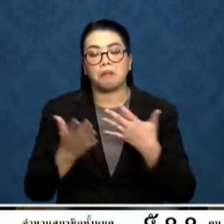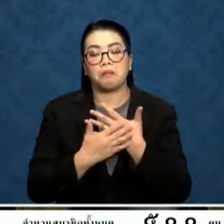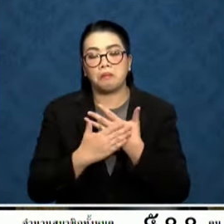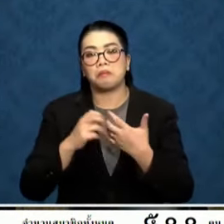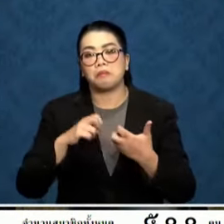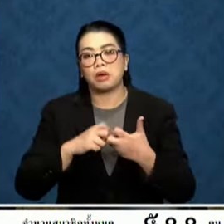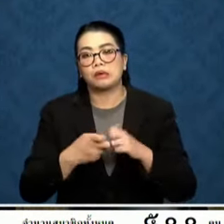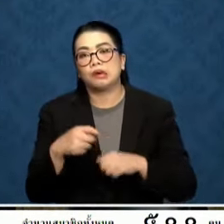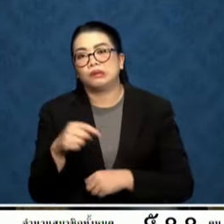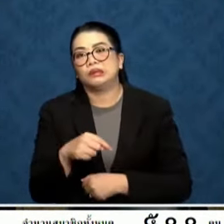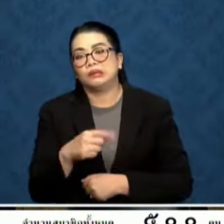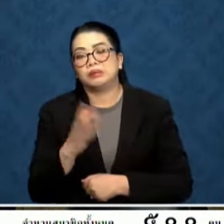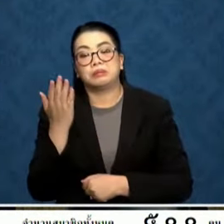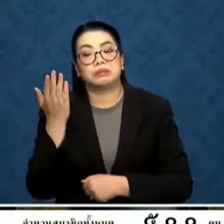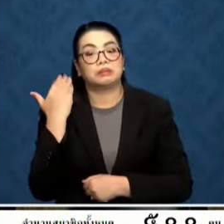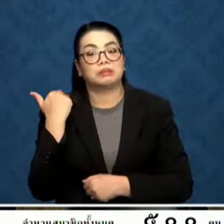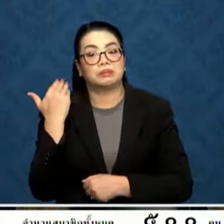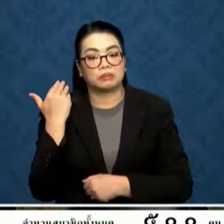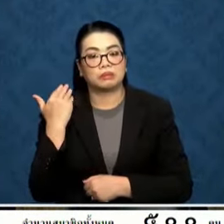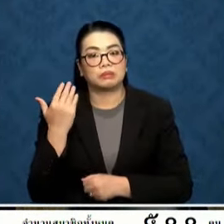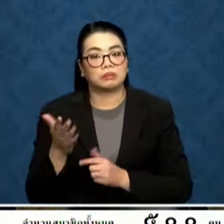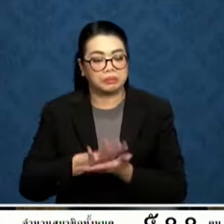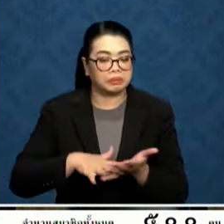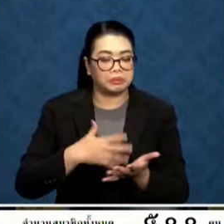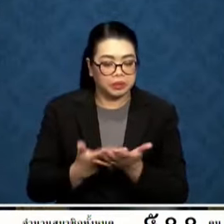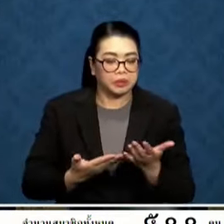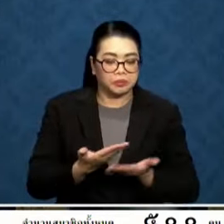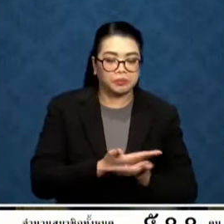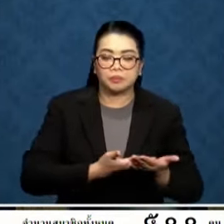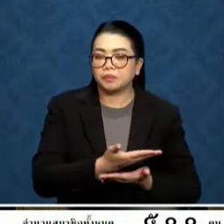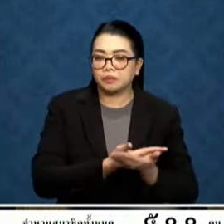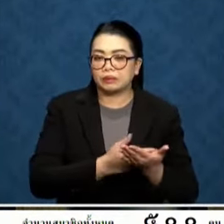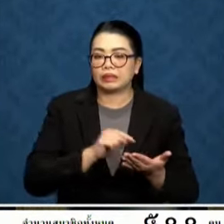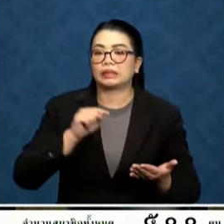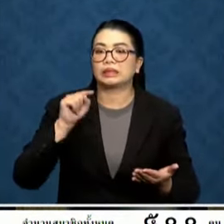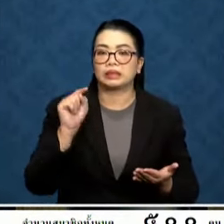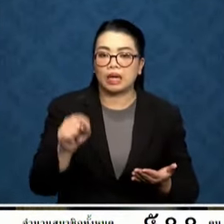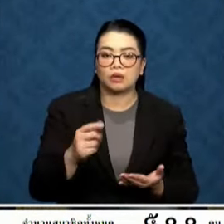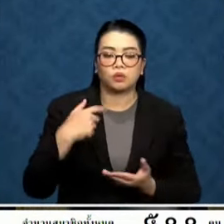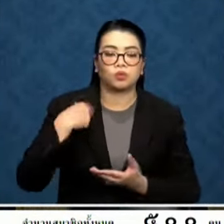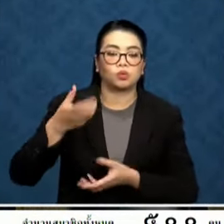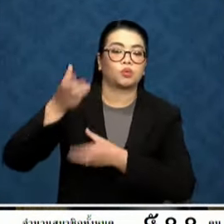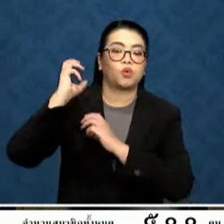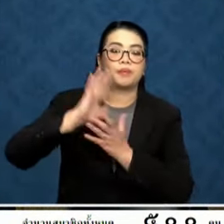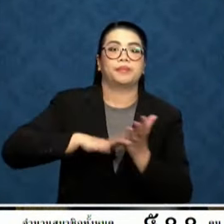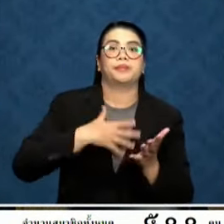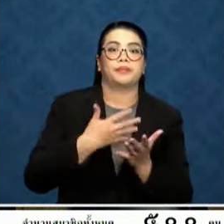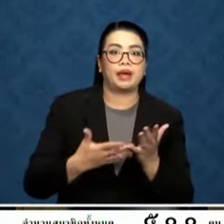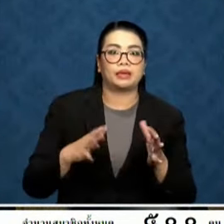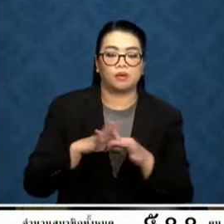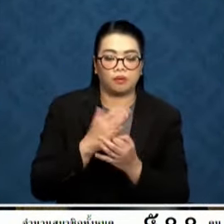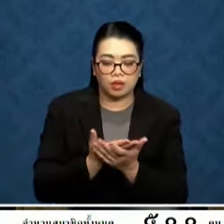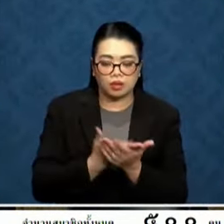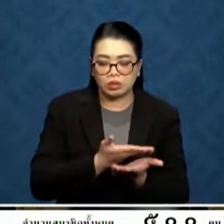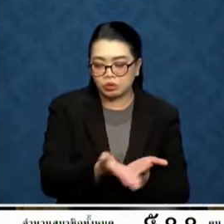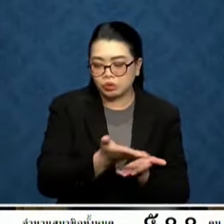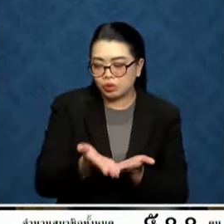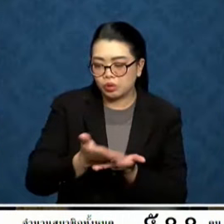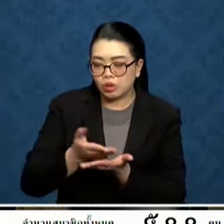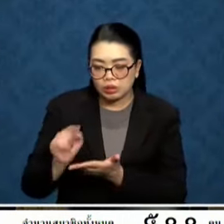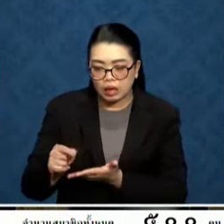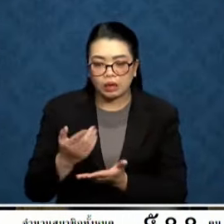ปัญหานี้เพราะเมื่อไม่กี่วันก่อนนะครับท่านนายกรัฐมนตรีก็ยังสั่งการให้ทบทวนเรื่องการใช้จ่ายเงินดิจิตอล